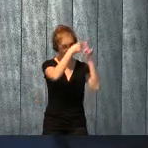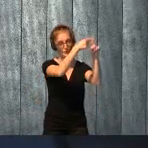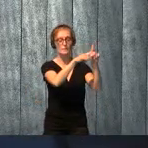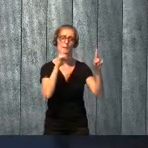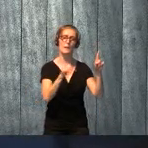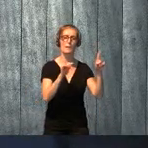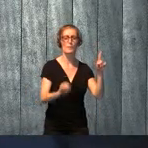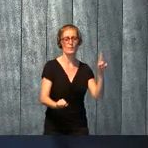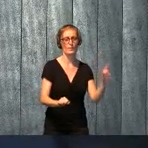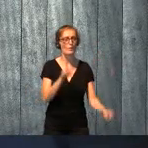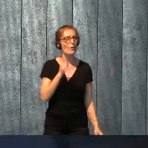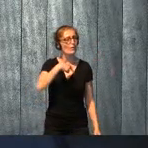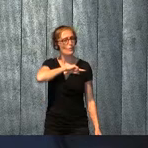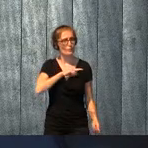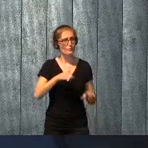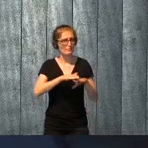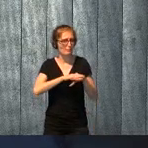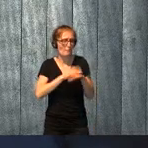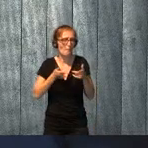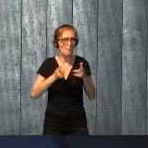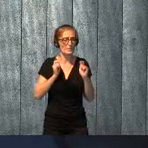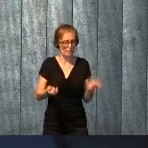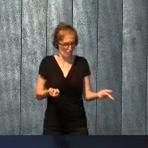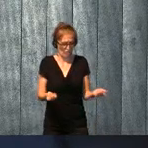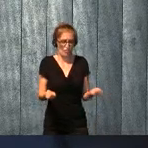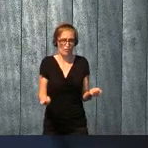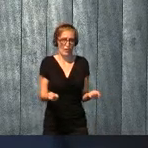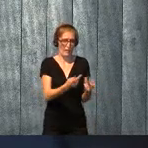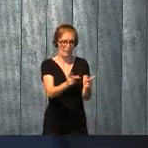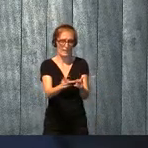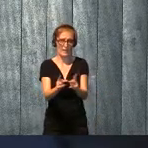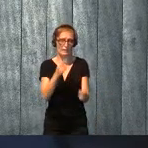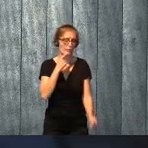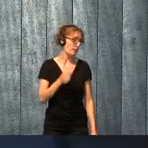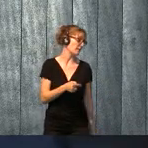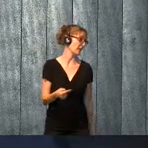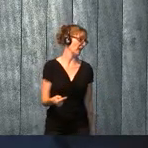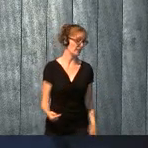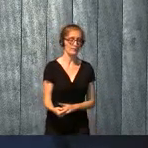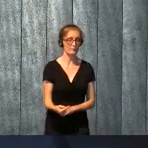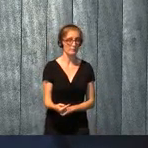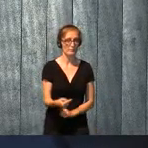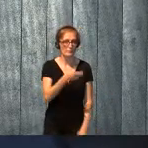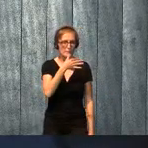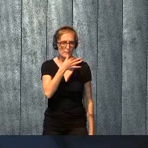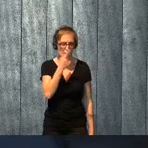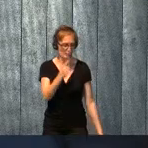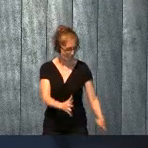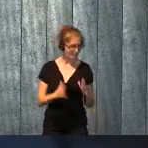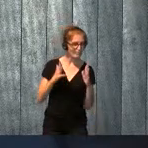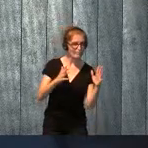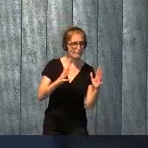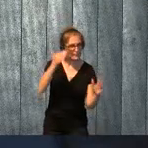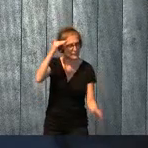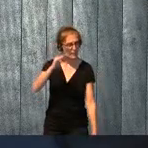que nous n'avons pas le droit, nous, décideurs politiques, gestionnaires de nos collectivités, d'être pessimistes. Il faut nous engager à fond en étant bien